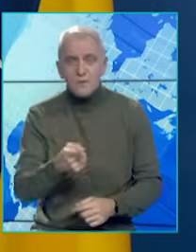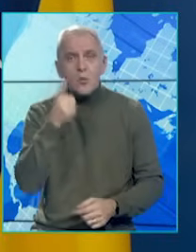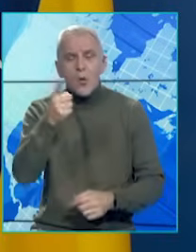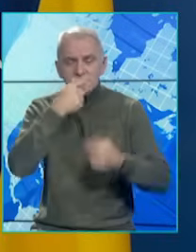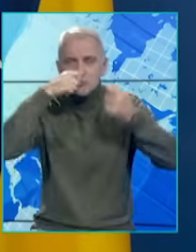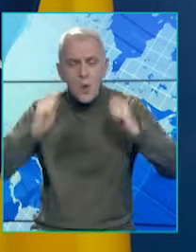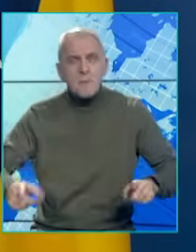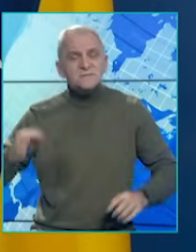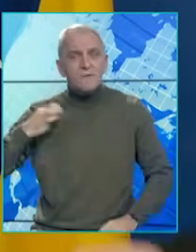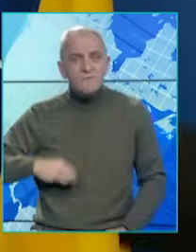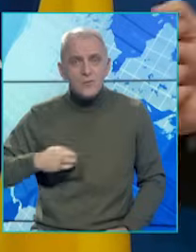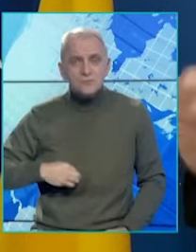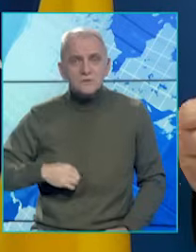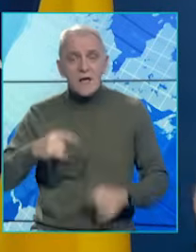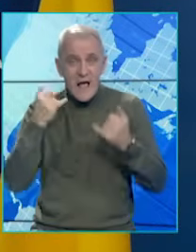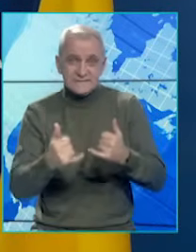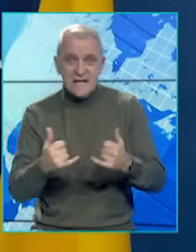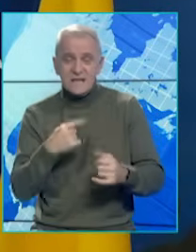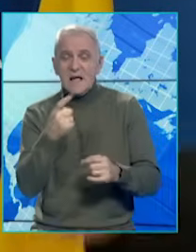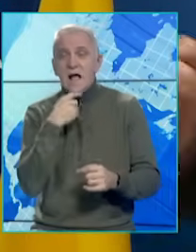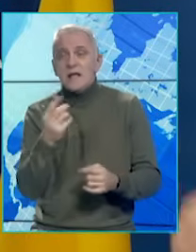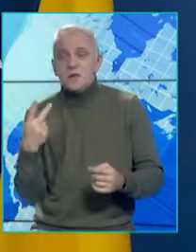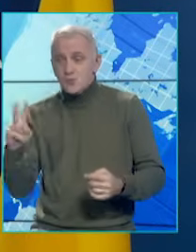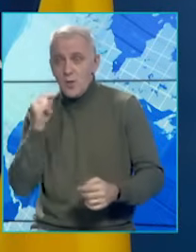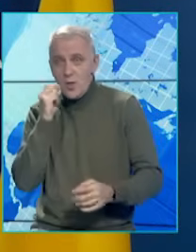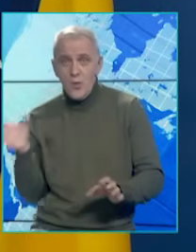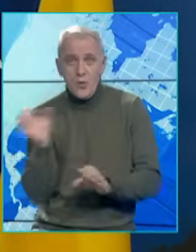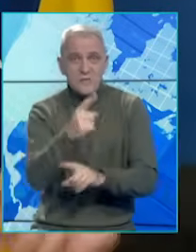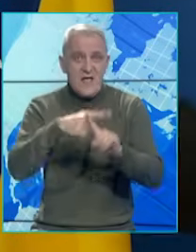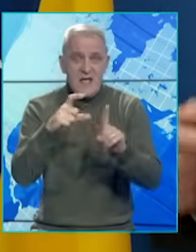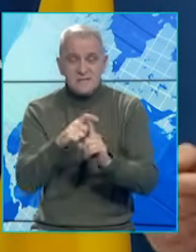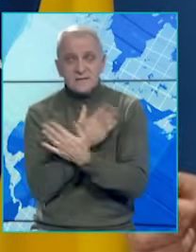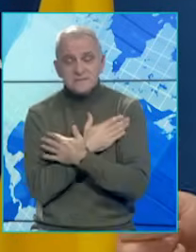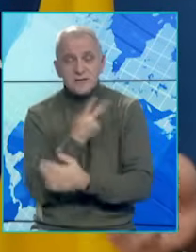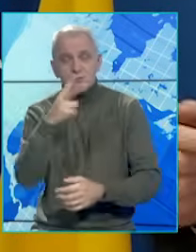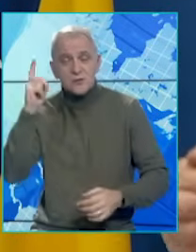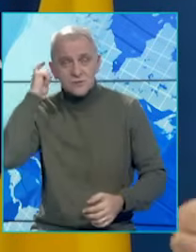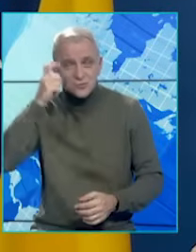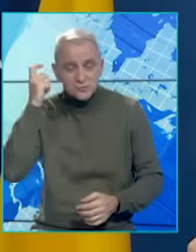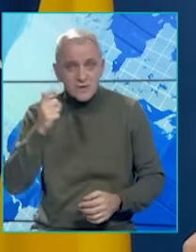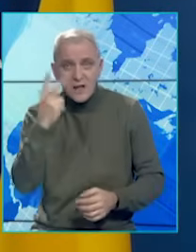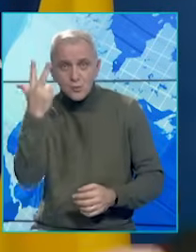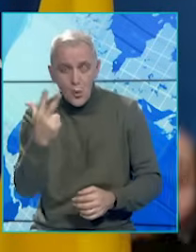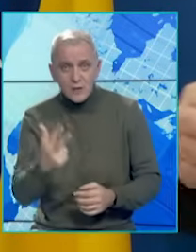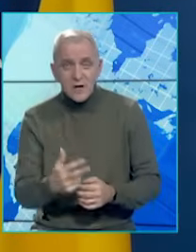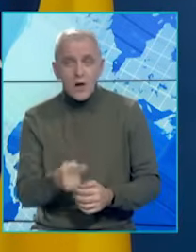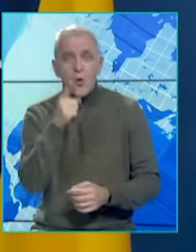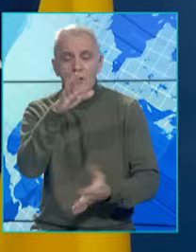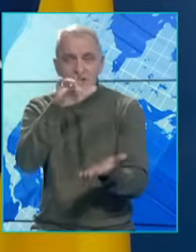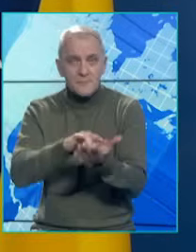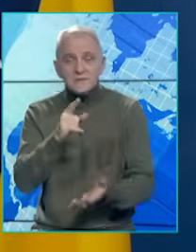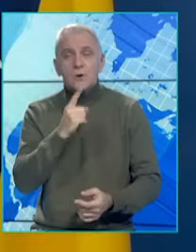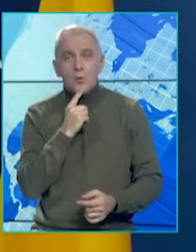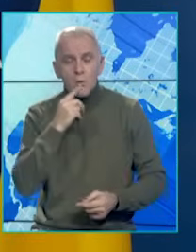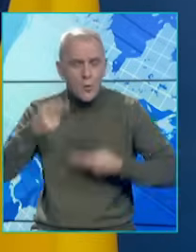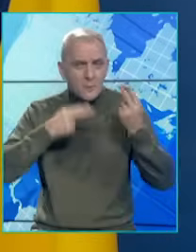su napustili funkcije i da im je sad da instaliraju druge ljude iz HDZ-a i iz drugih stranaka trojke na te pozicije